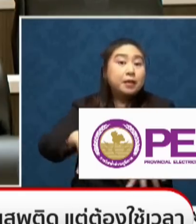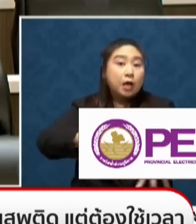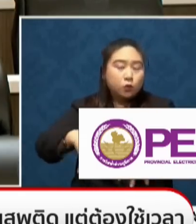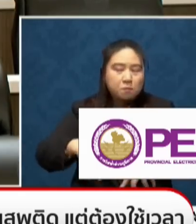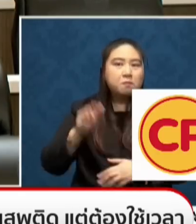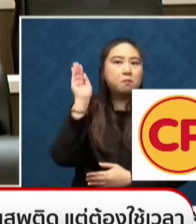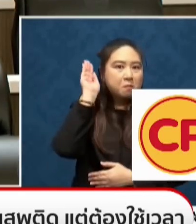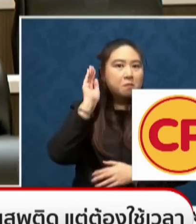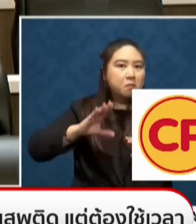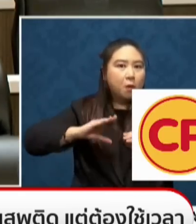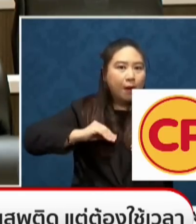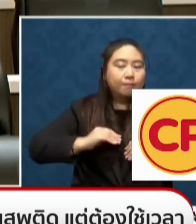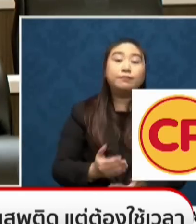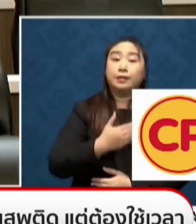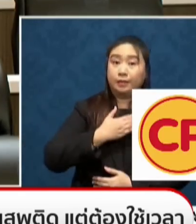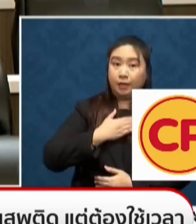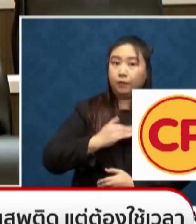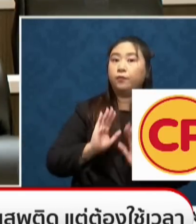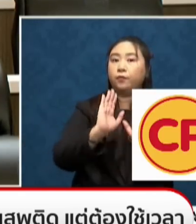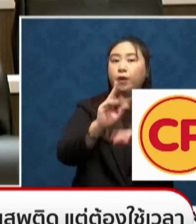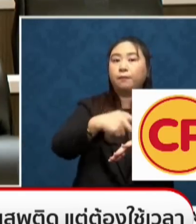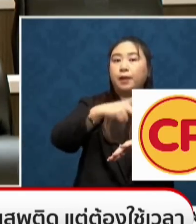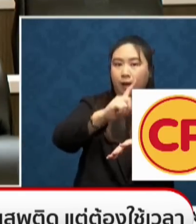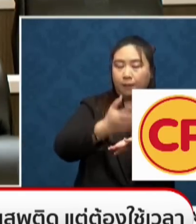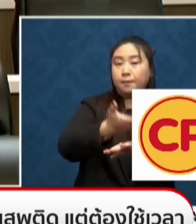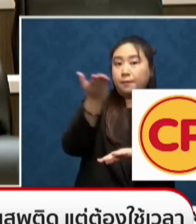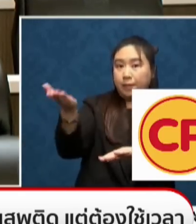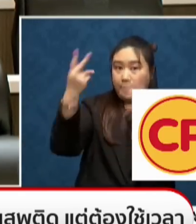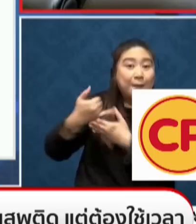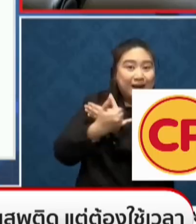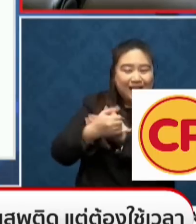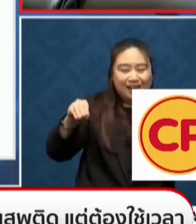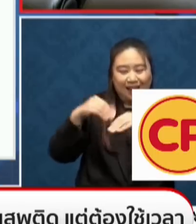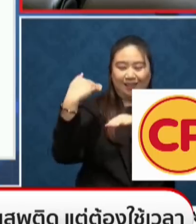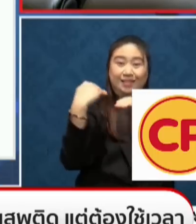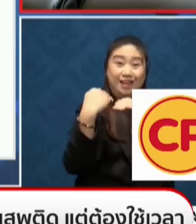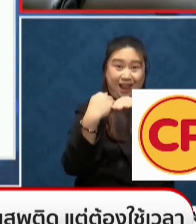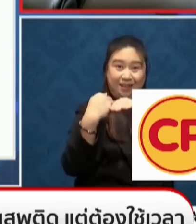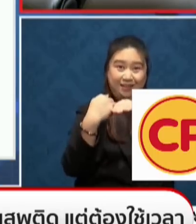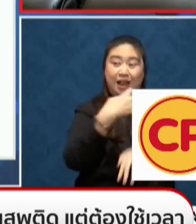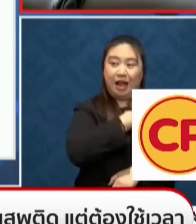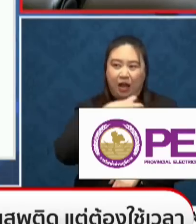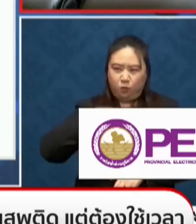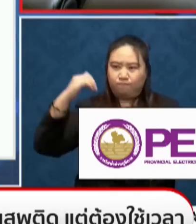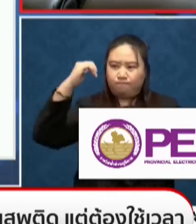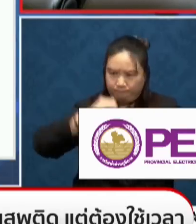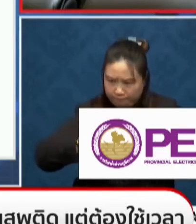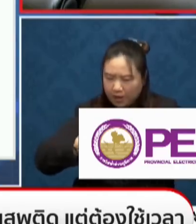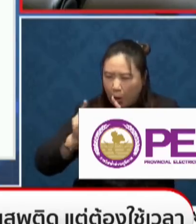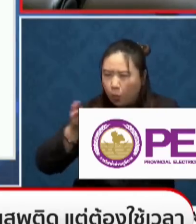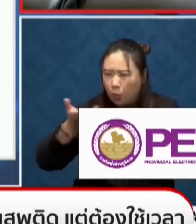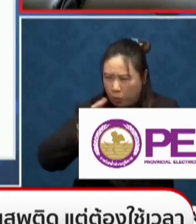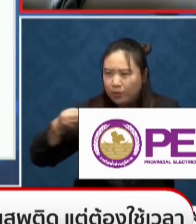ยปราบปรามกระชับเด็ดขาดนะคะใช้เวลาเพียง3เดือนก็สามารถแก้ปัญหาได้วันนี้คุณเศรษฐา